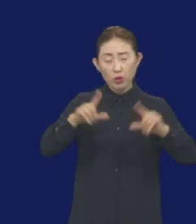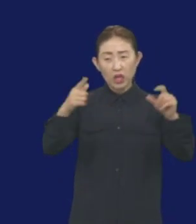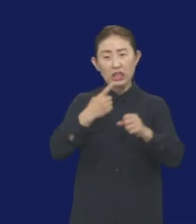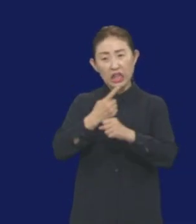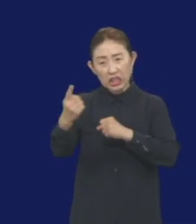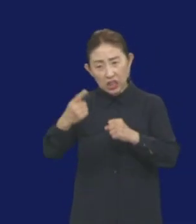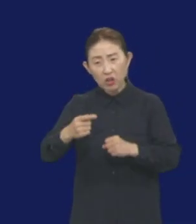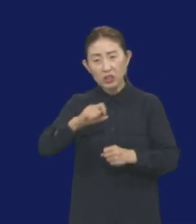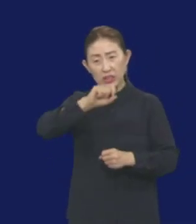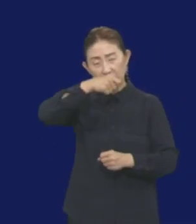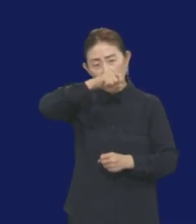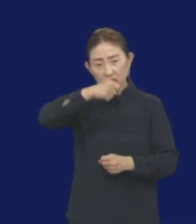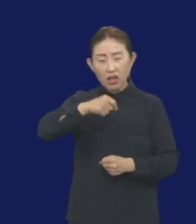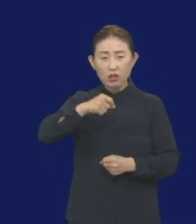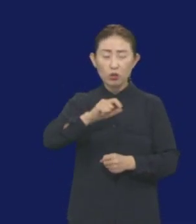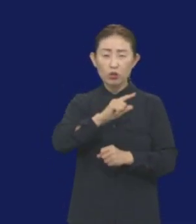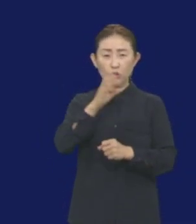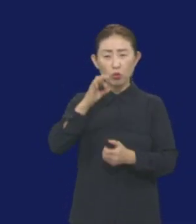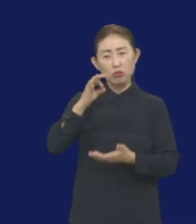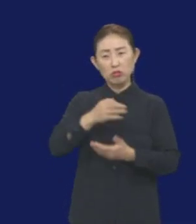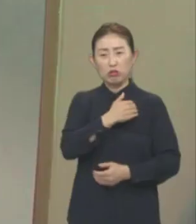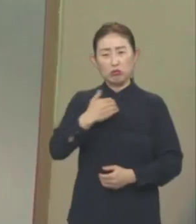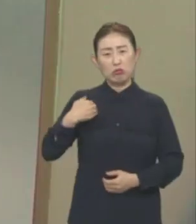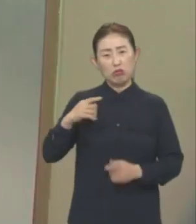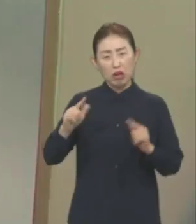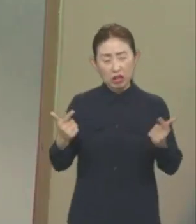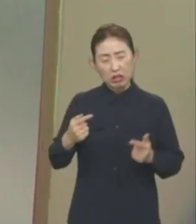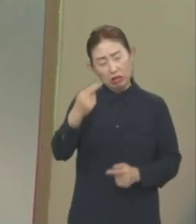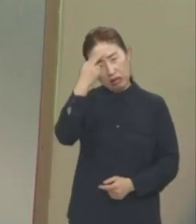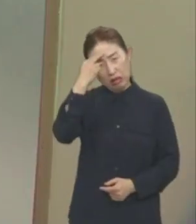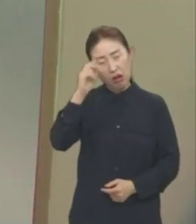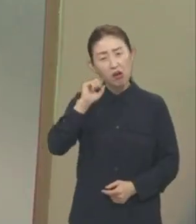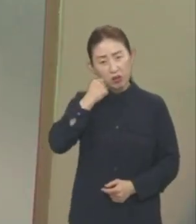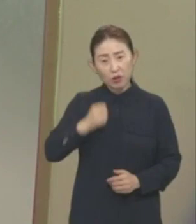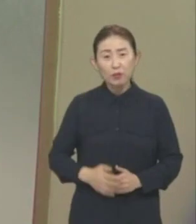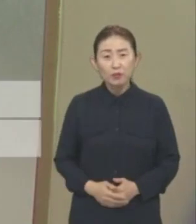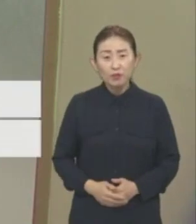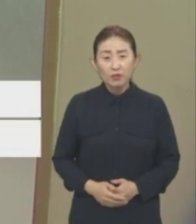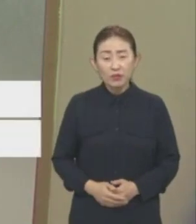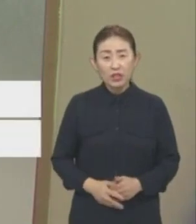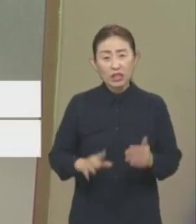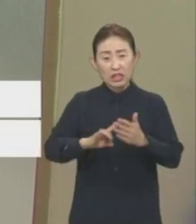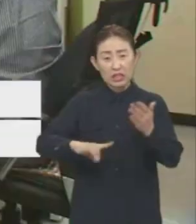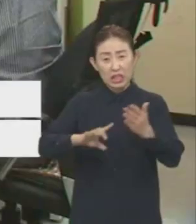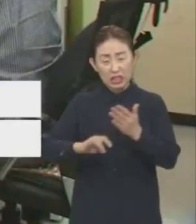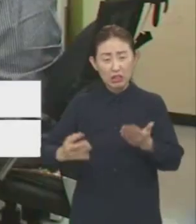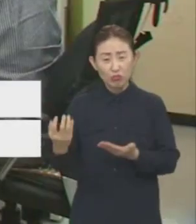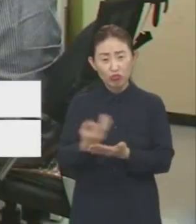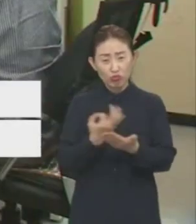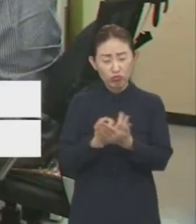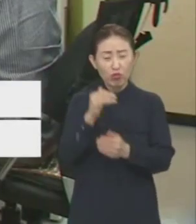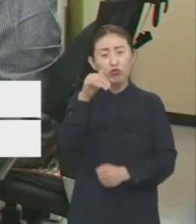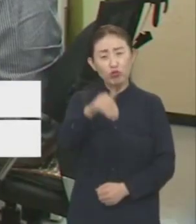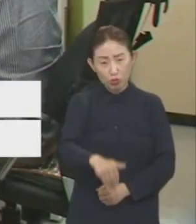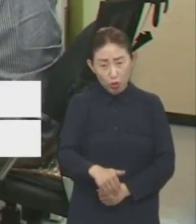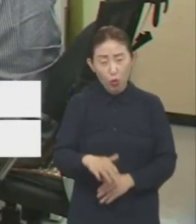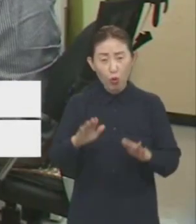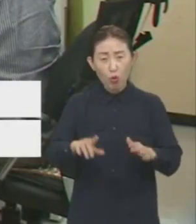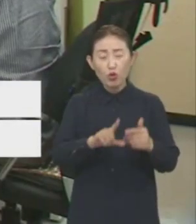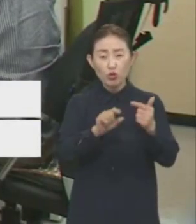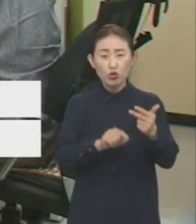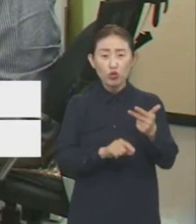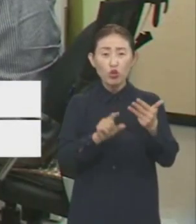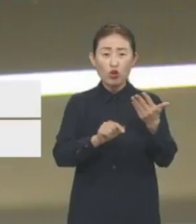좀 재정 상태가 어려움에 닥칠 수밖에 없겠다. 역대급 규모의 세수 펑크에 당장 올